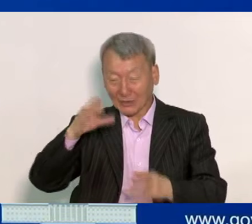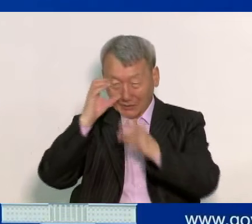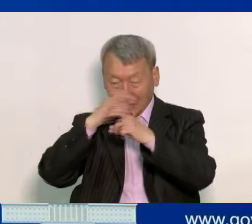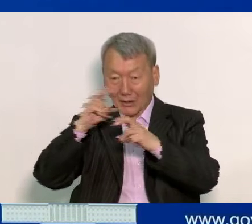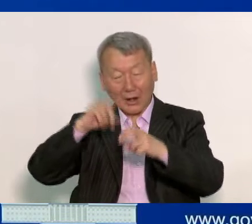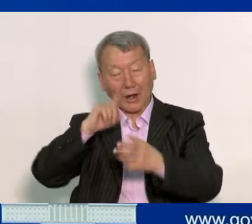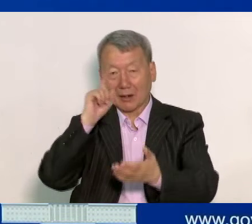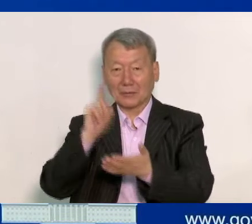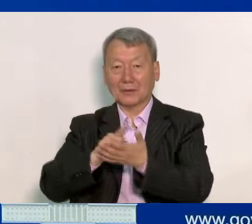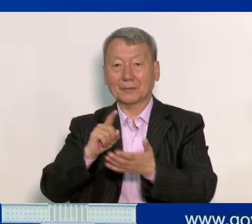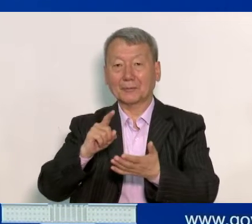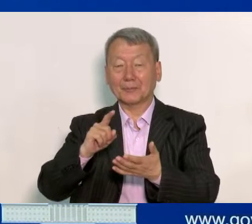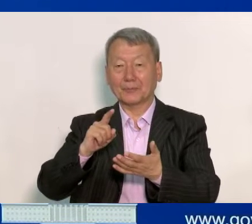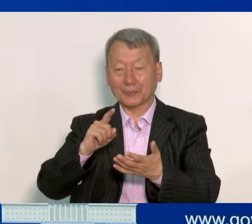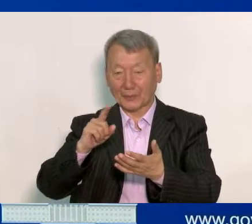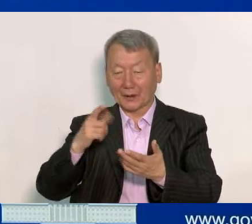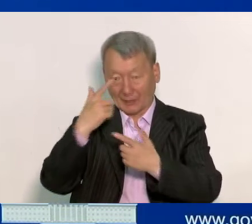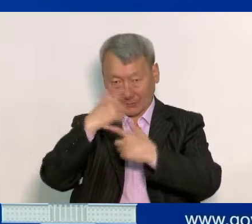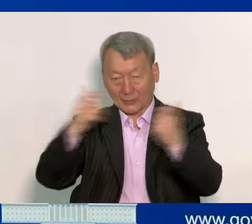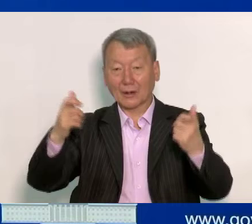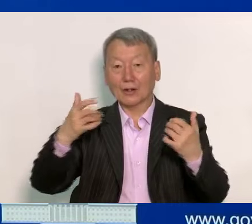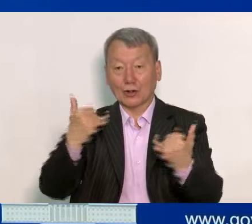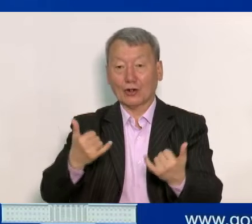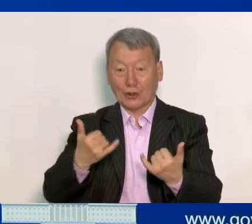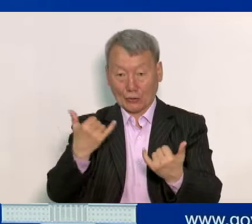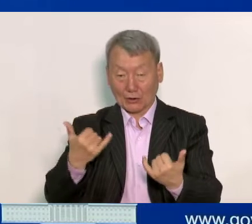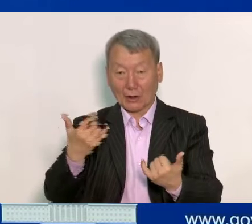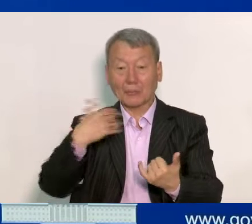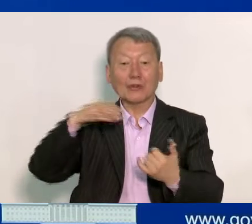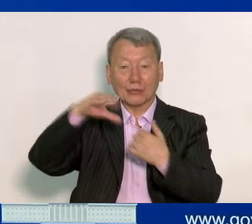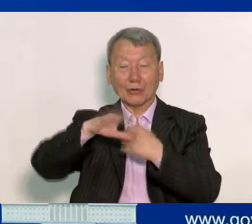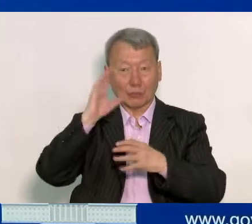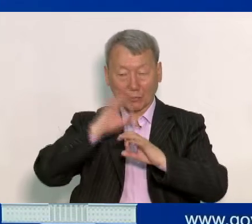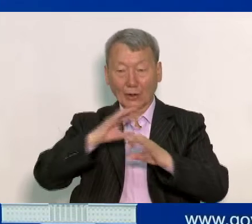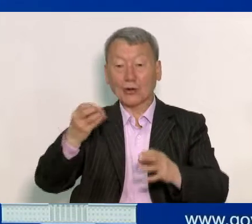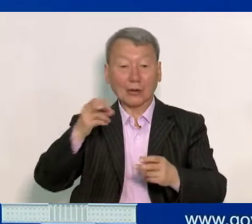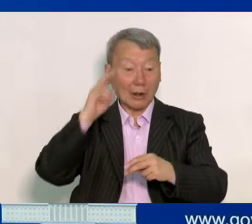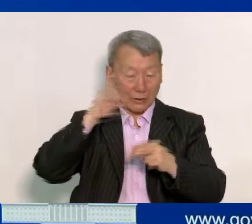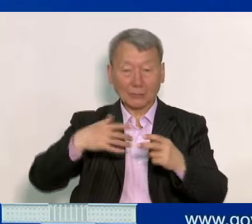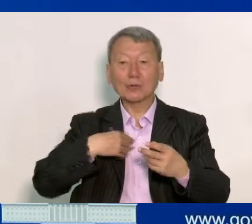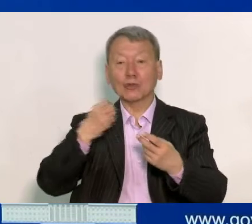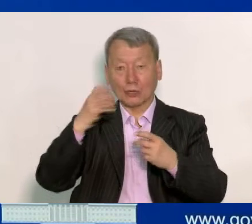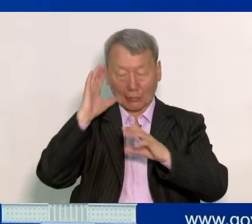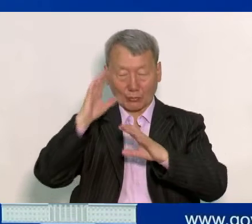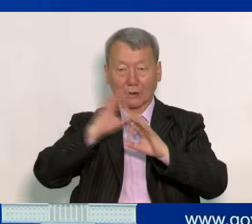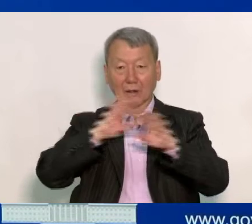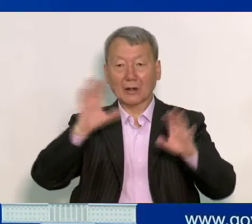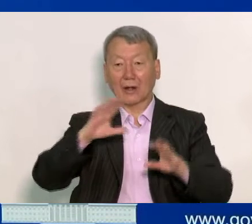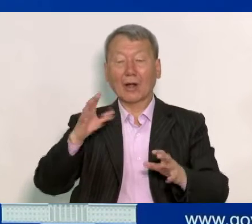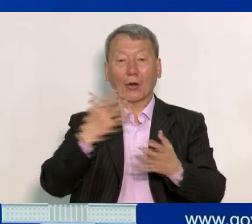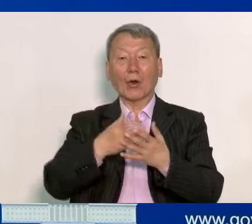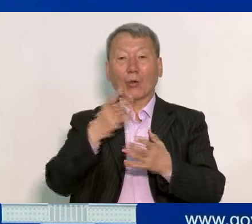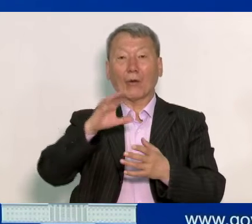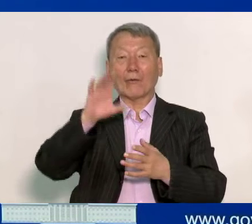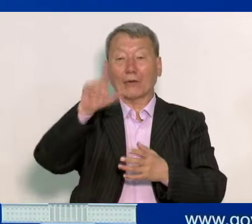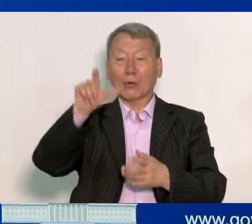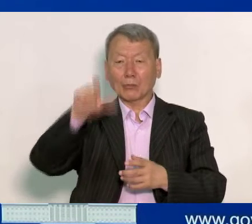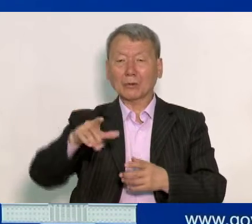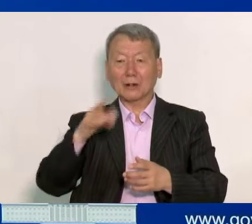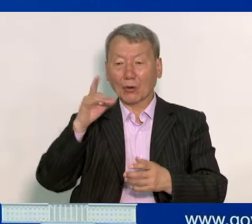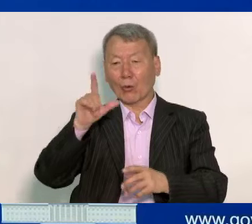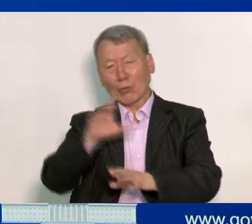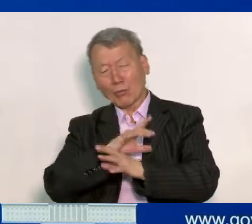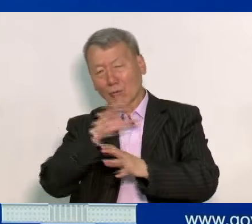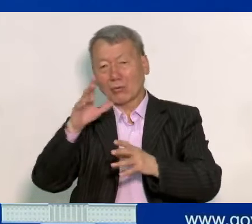табылгандыктан биз ошону жария кылдык. Анан дагы биз жыйынтыгын айтабыз, бирок дагы башка жерлерде мындай кырылып кеткен, өлүп кеткен андай мал